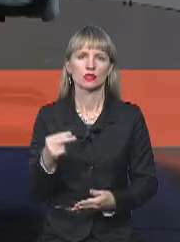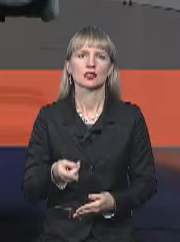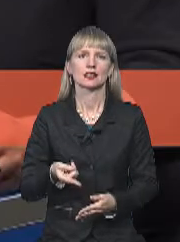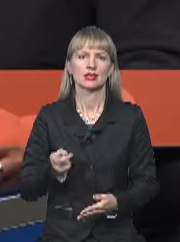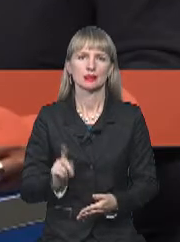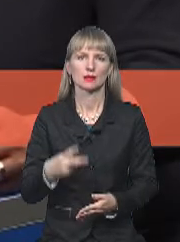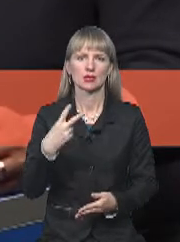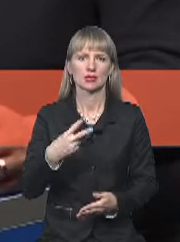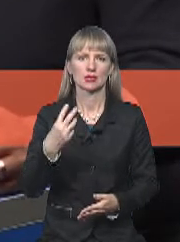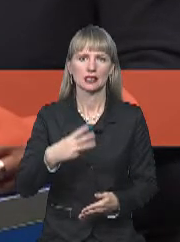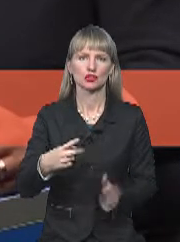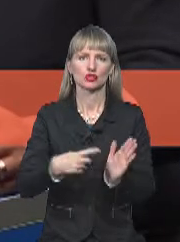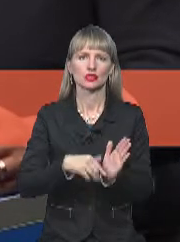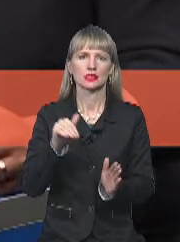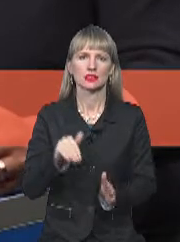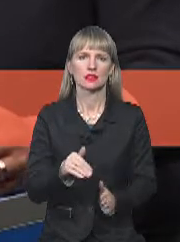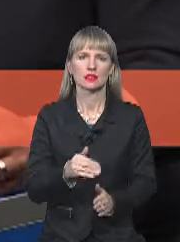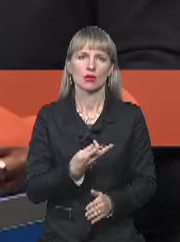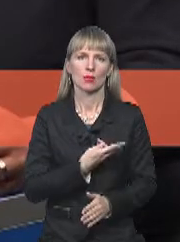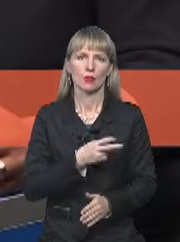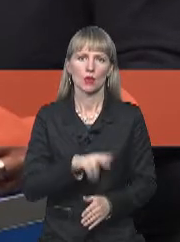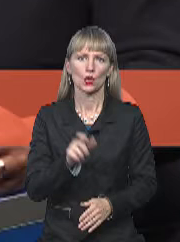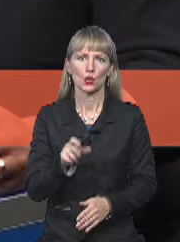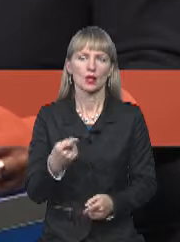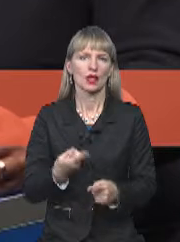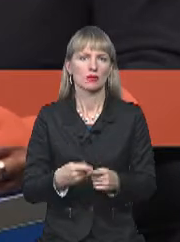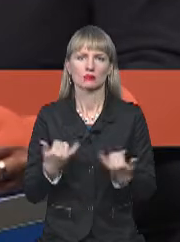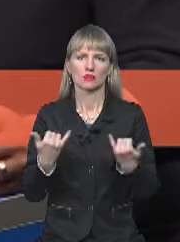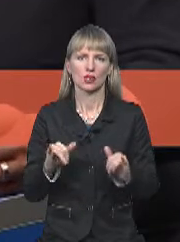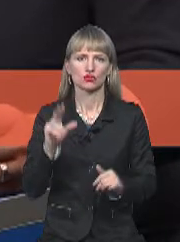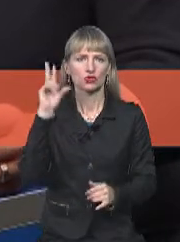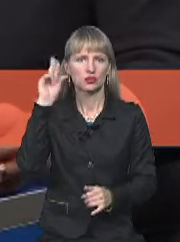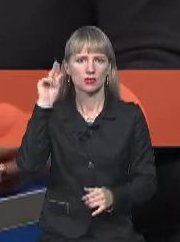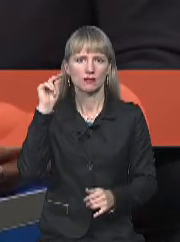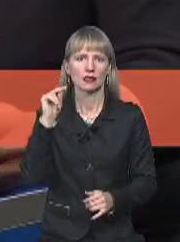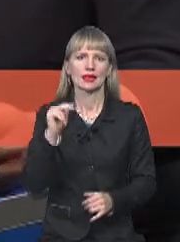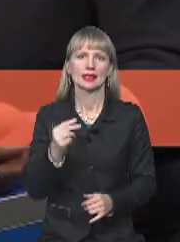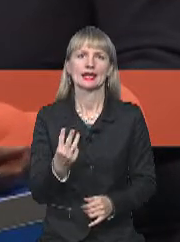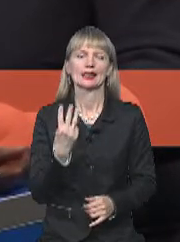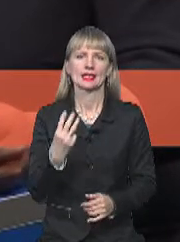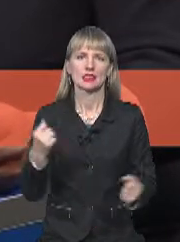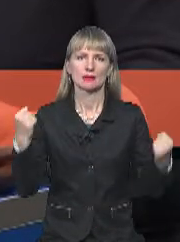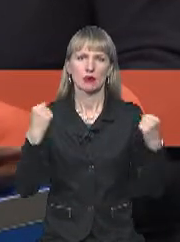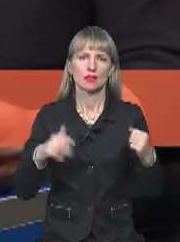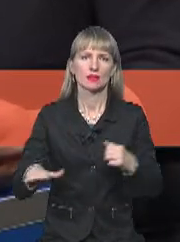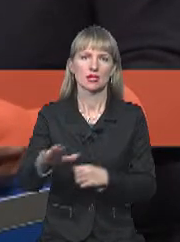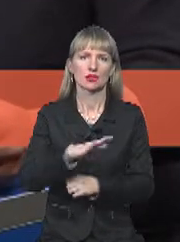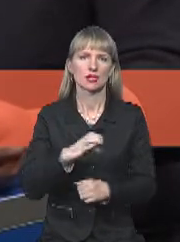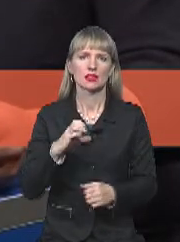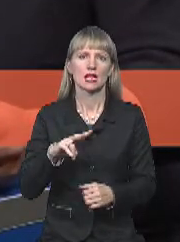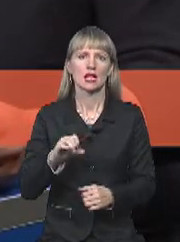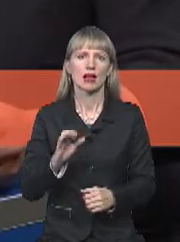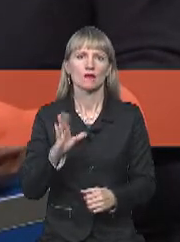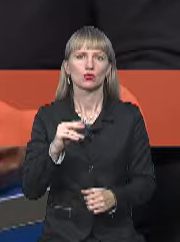насправді 36 тисяч загиблих – це вражаюча цифра. Три стадіона Славутич Арена, якщо так